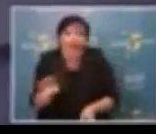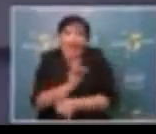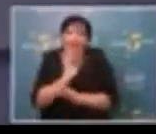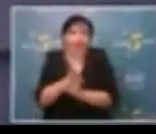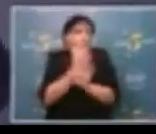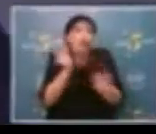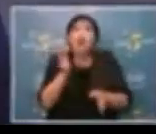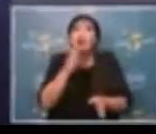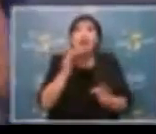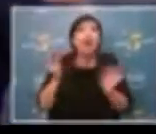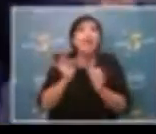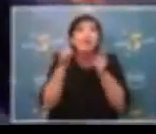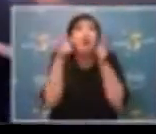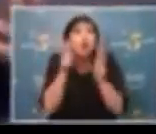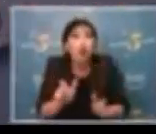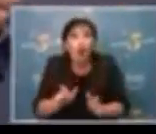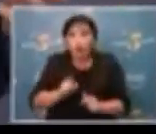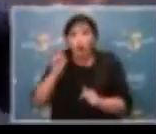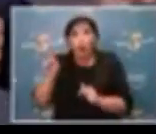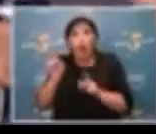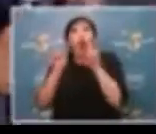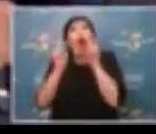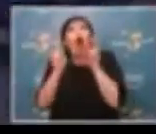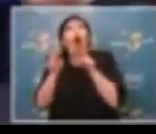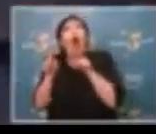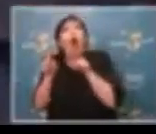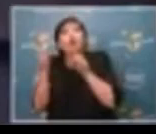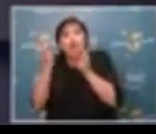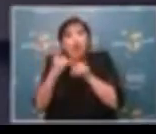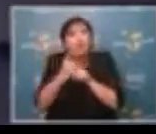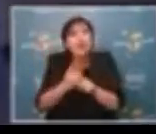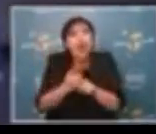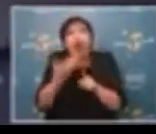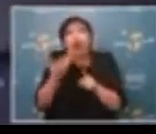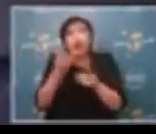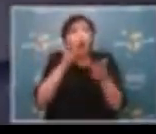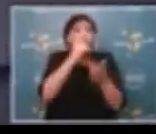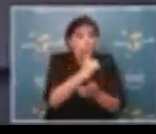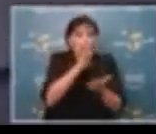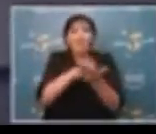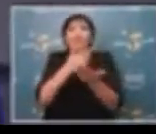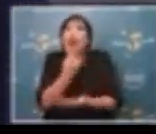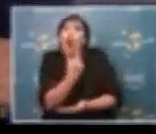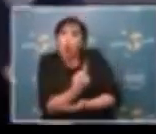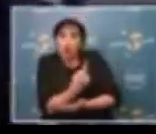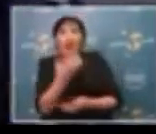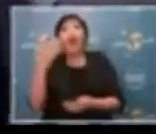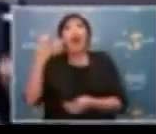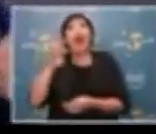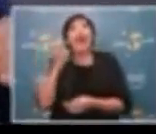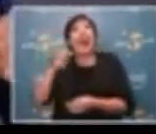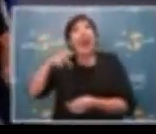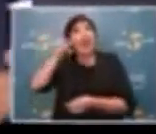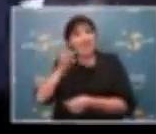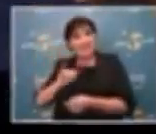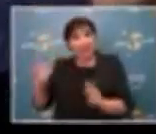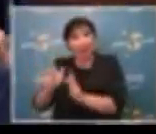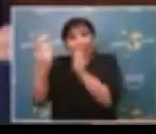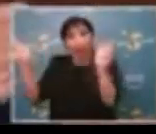è meraviglioso perché sta seguendo nei concetti delle nostre cose, uno vale uno. E quando Renzi pianta un albero,